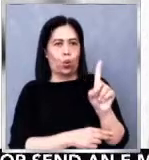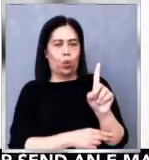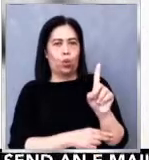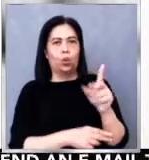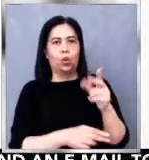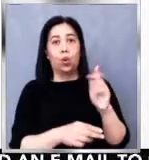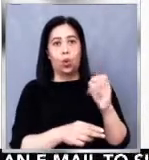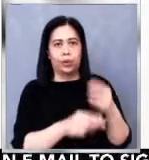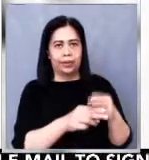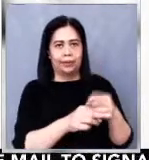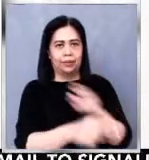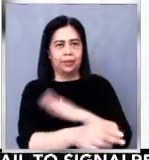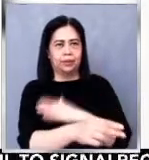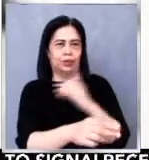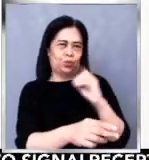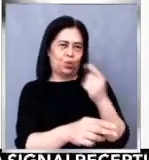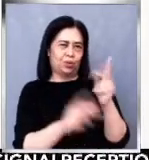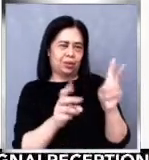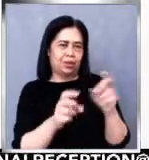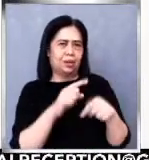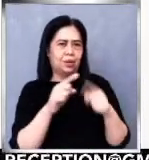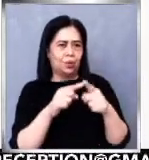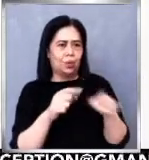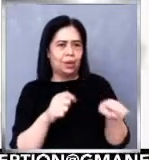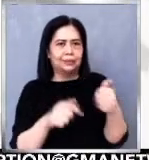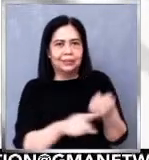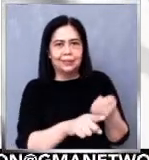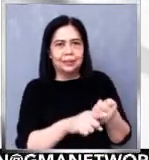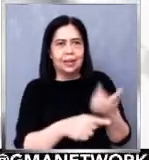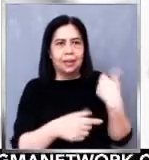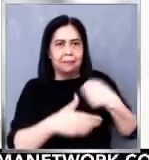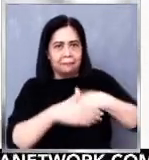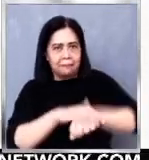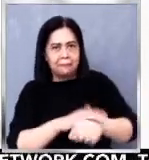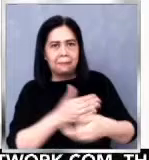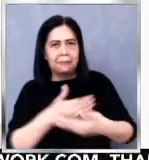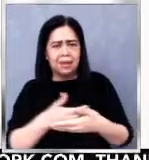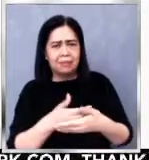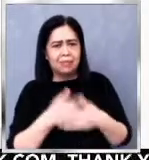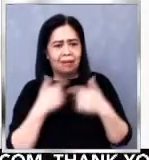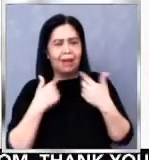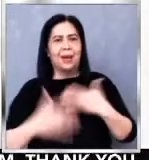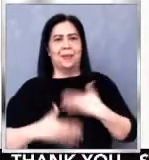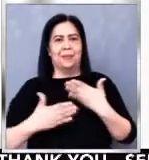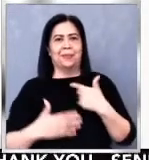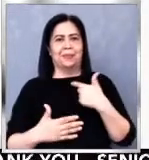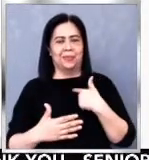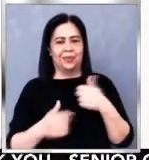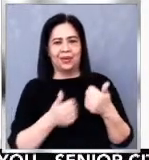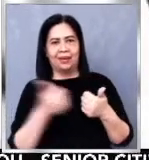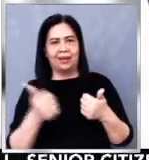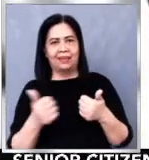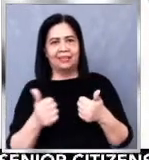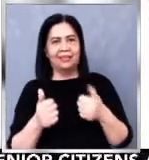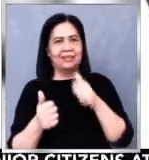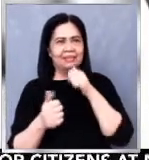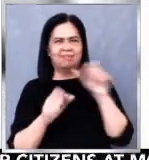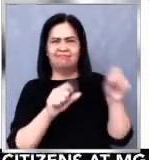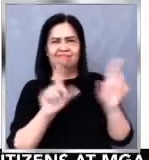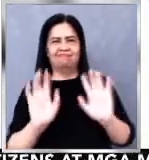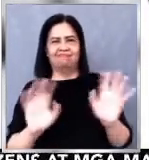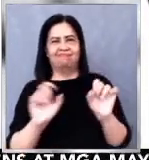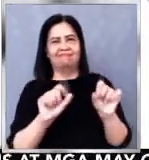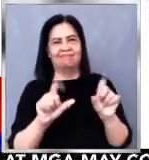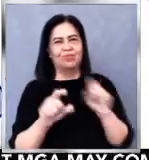po parang po, yung nagka-baby po siya, parang natuwa na po ako. Yung iba po hindi po namin binibenta. Sobrang sweet